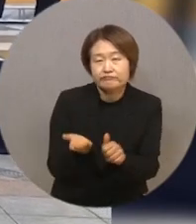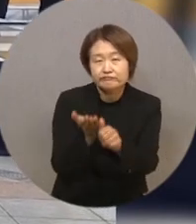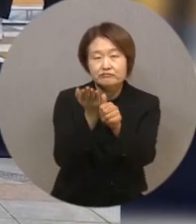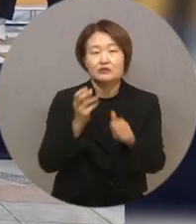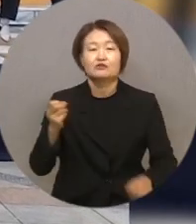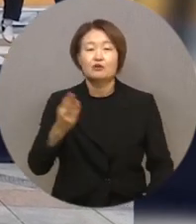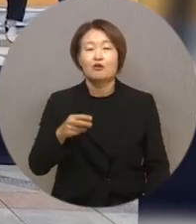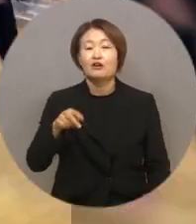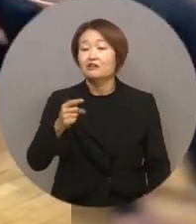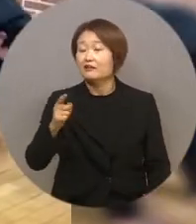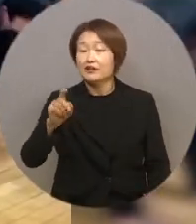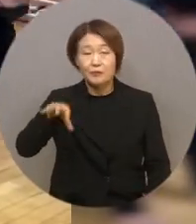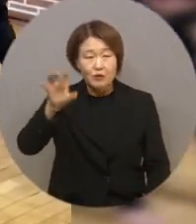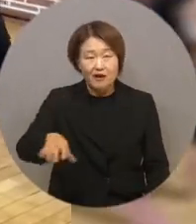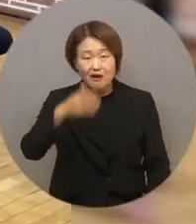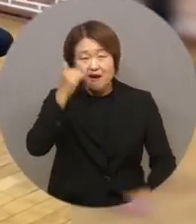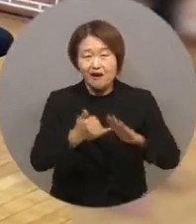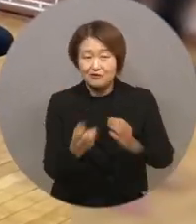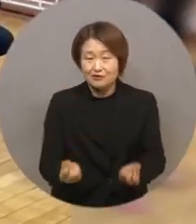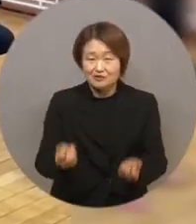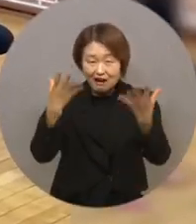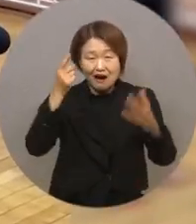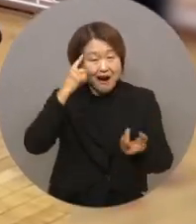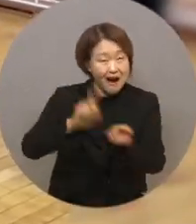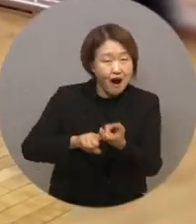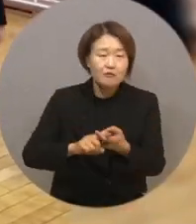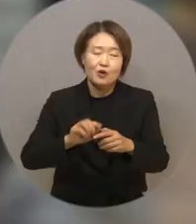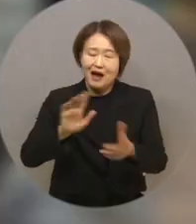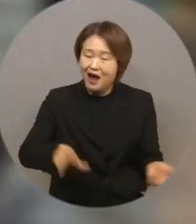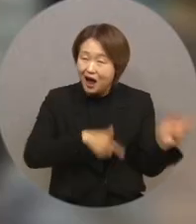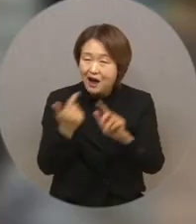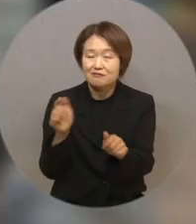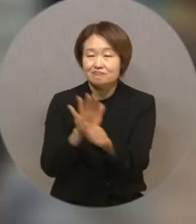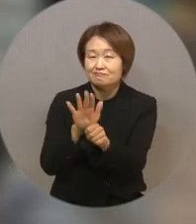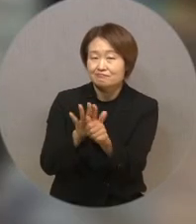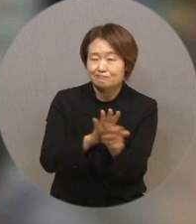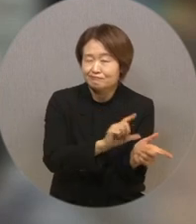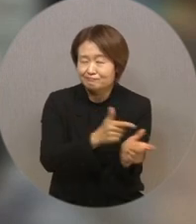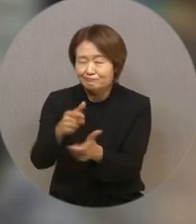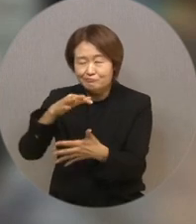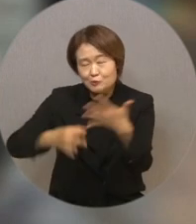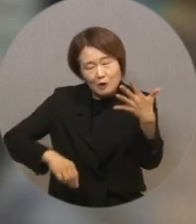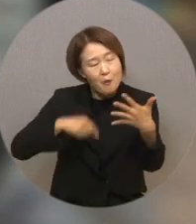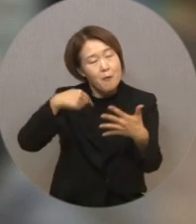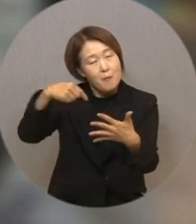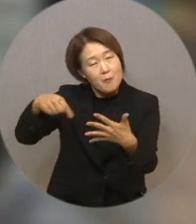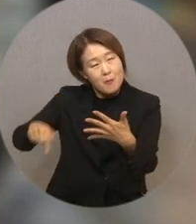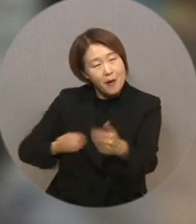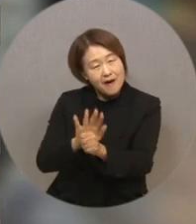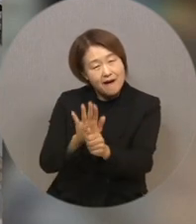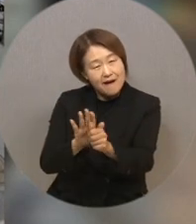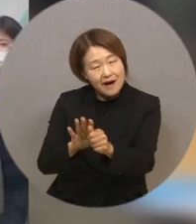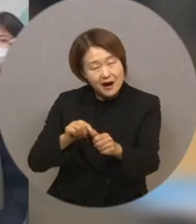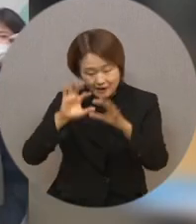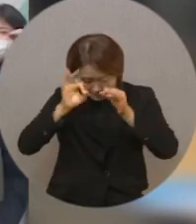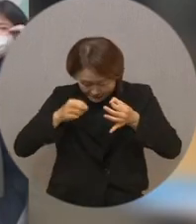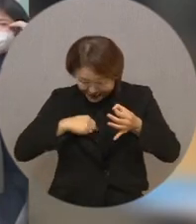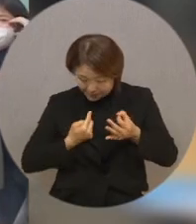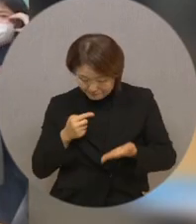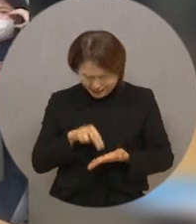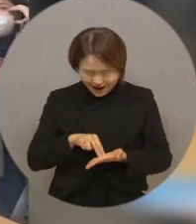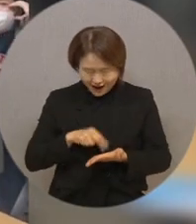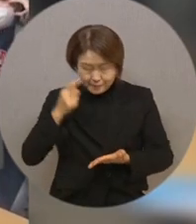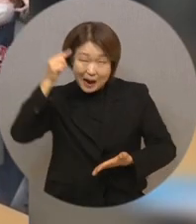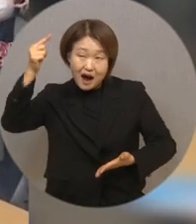청소년 축제 관심 학생 온인 케어 활동 등 다양한 프로그램으로 지역 청소년에 자기 개발과 행복한